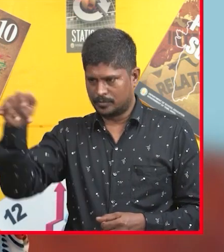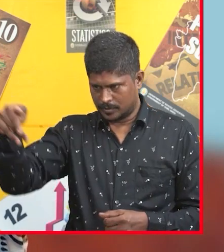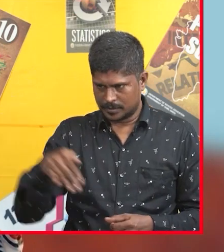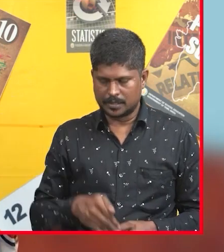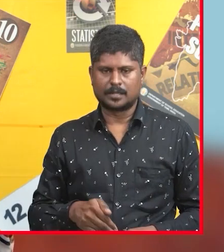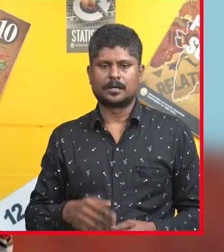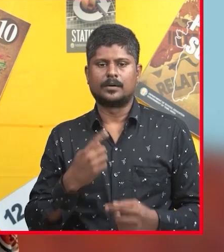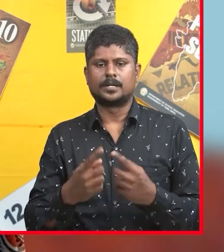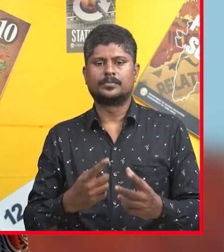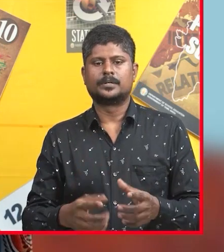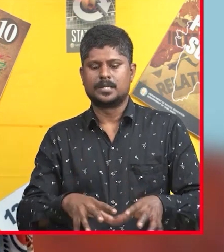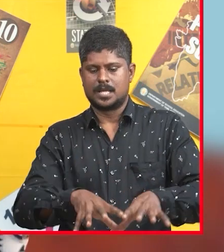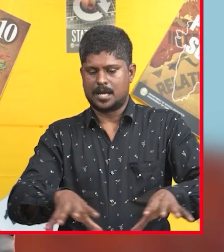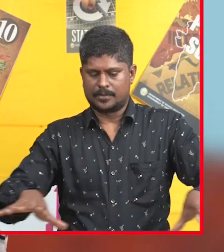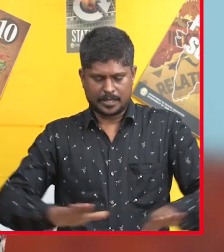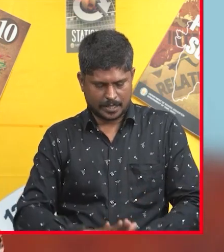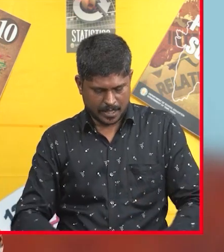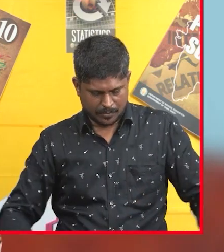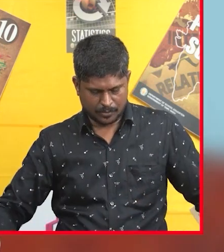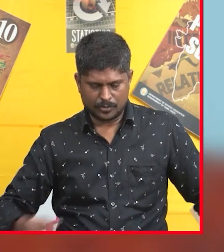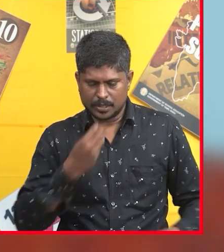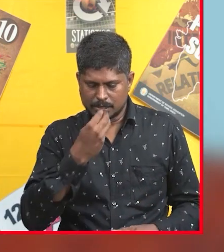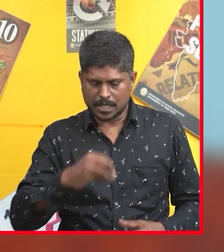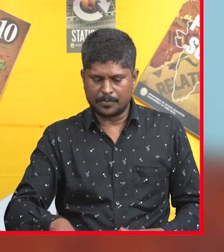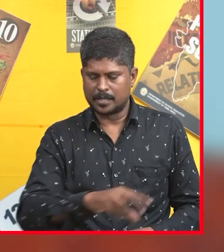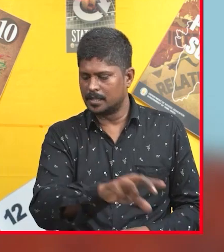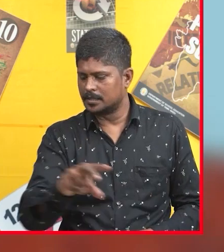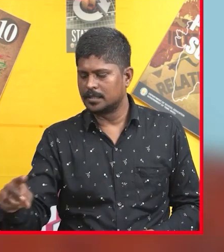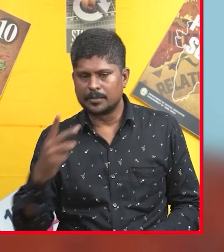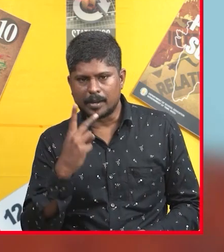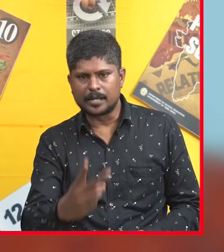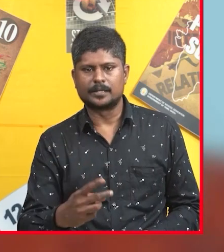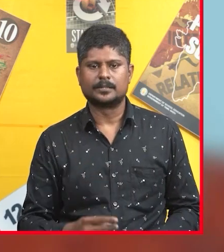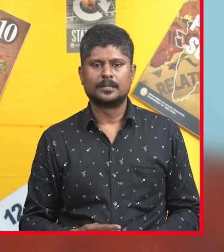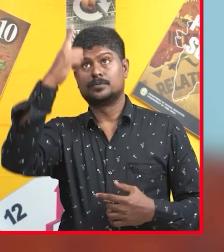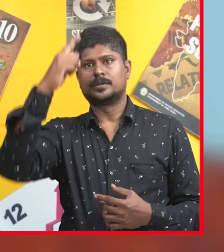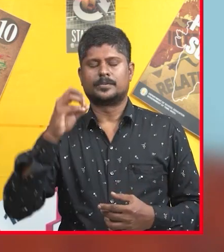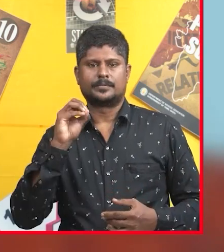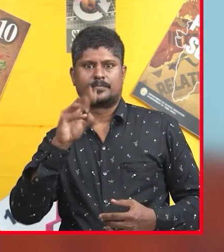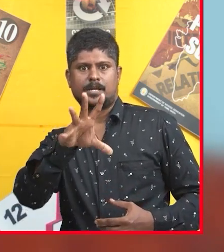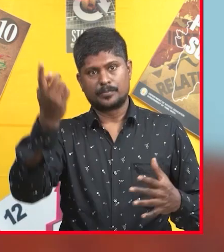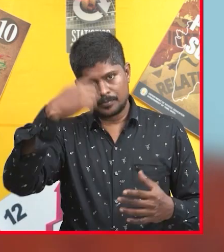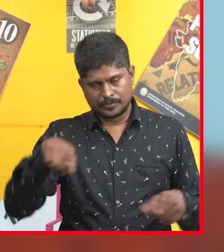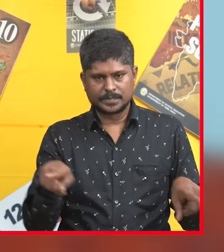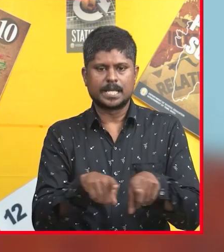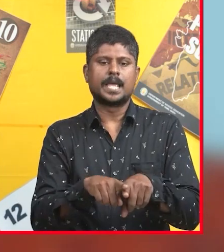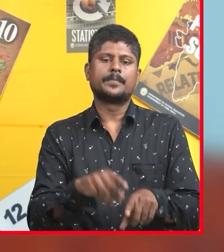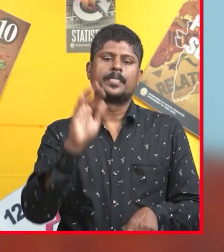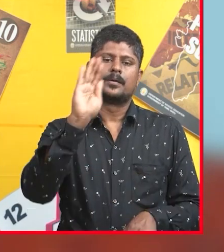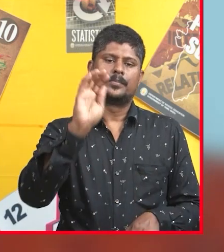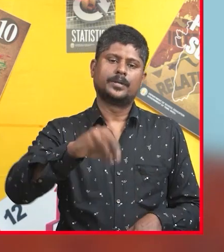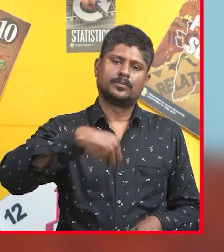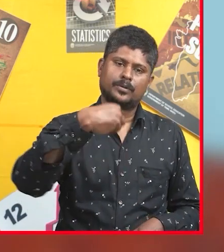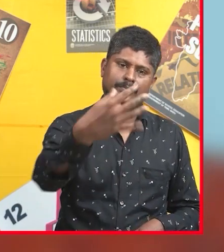சிவனடியார அவர்கிட்ட போய் நல்லா பரிமாறுறாங்க. அப்பதான் சிவபெருமான் காட்சி கொடுக்குறாரு, நீ பெற்ற